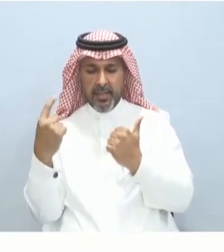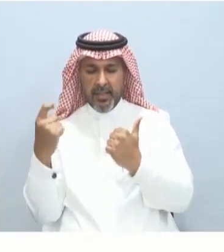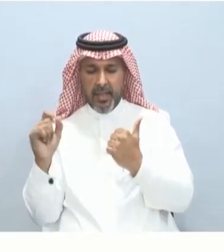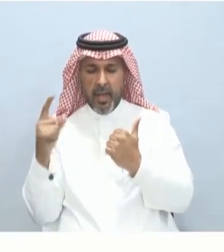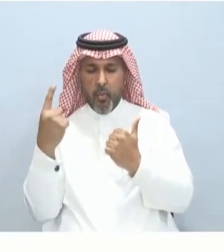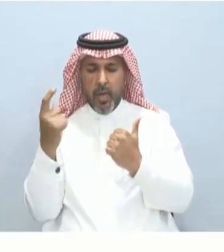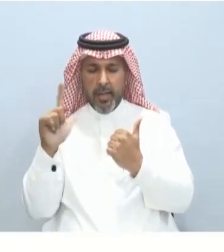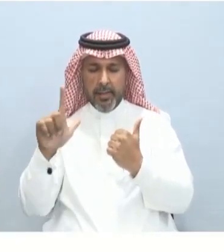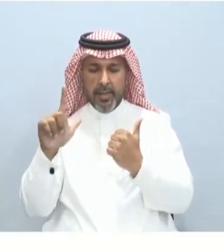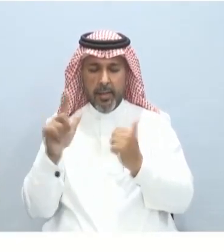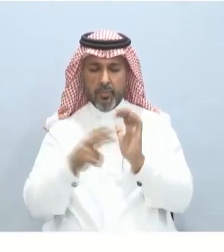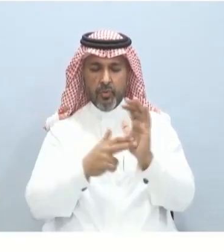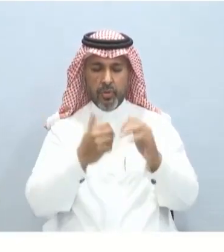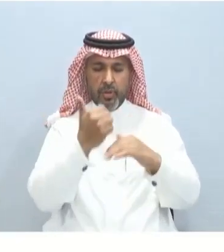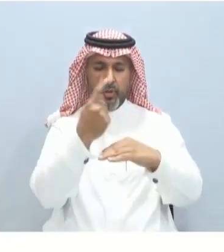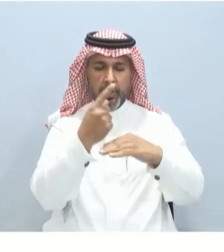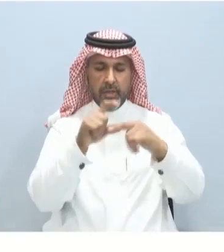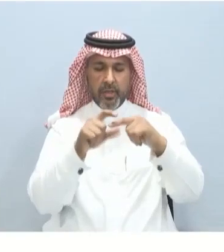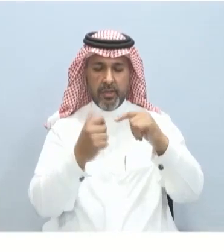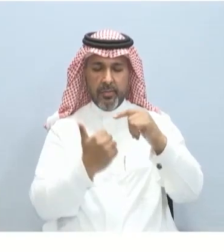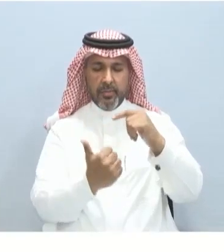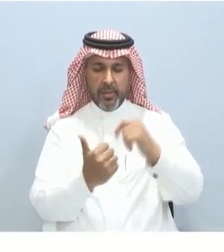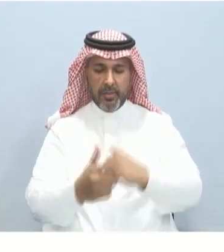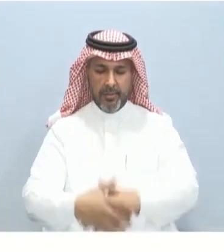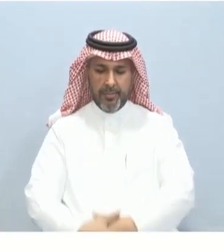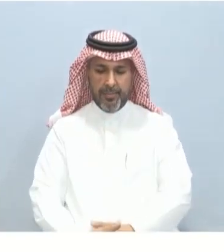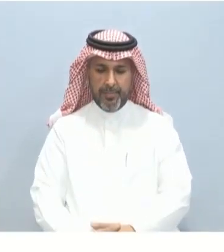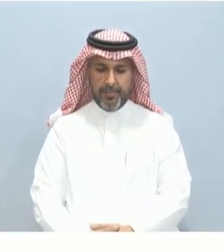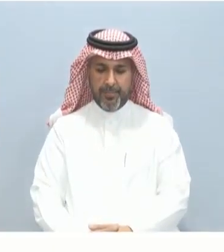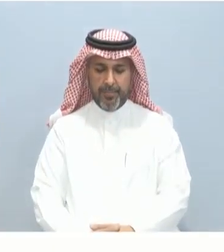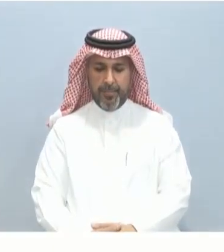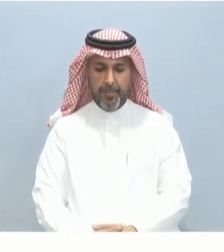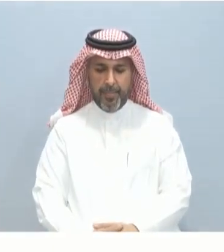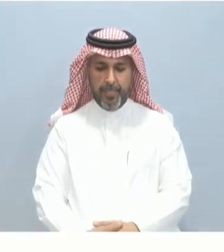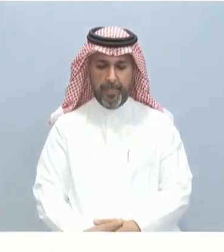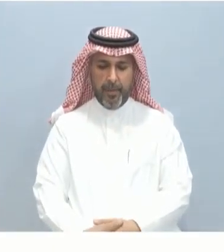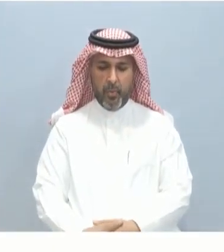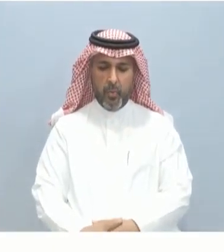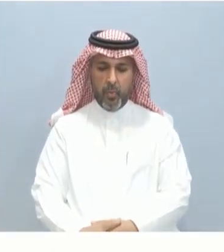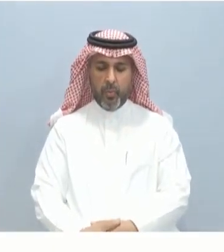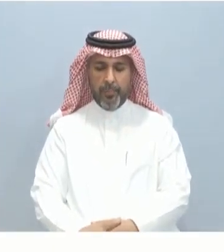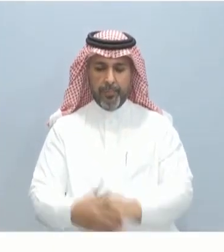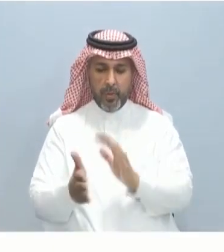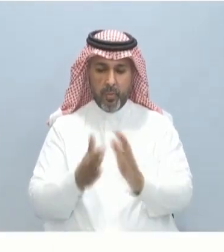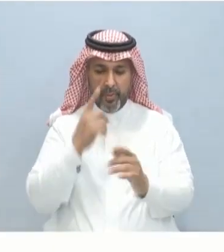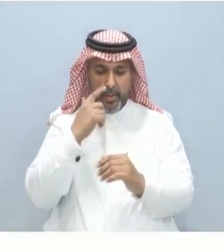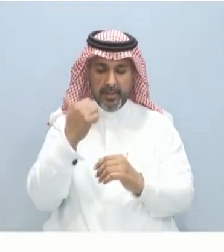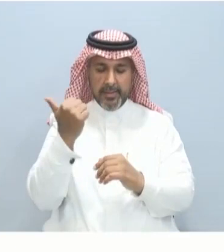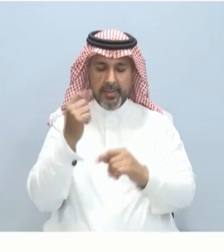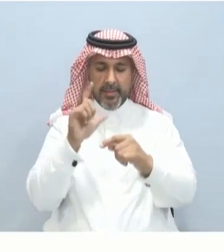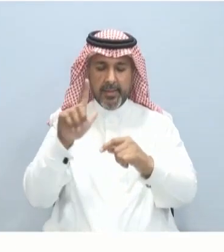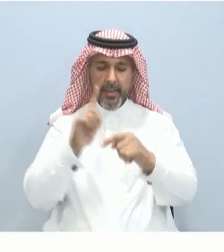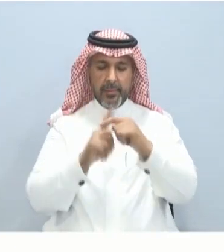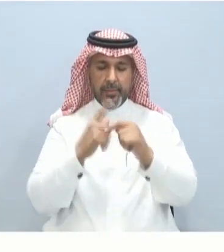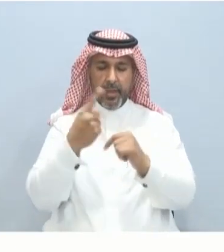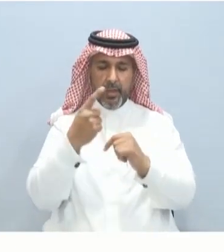فنحصل على ان قيمه ل تساوي 11 على سته نبدا بحل المعادله الثانيه بنفس الطريقه سته لام زائد